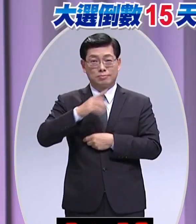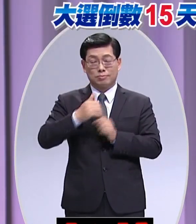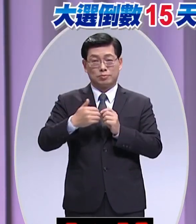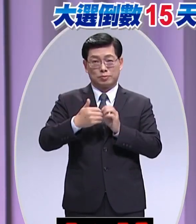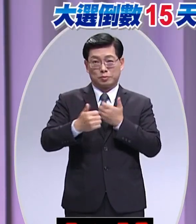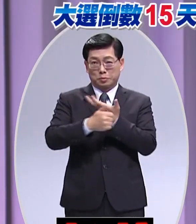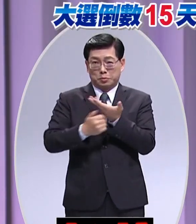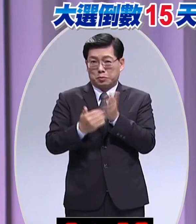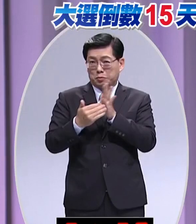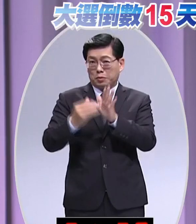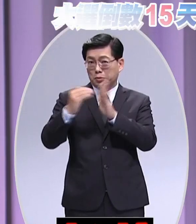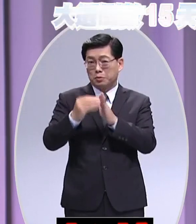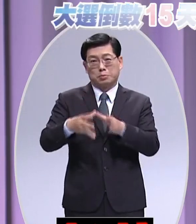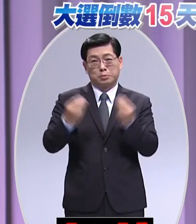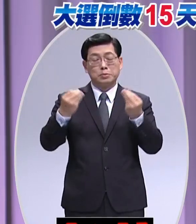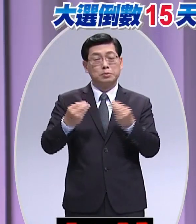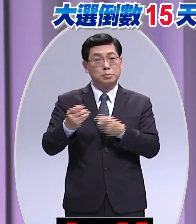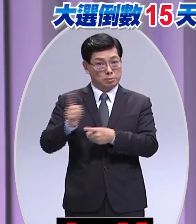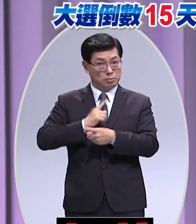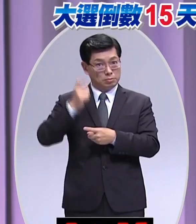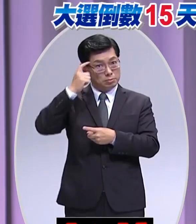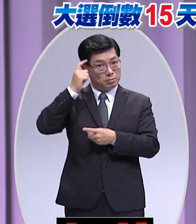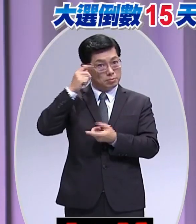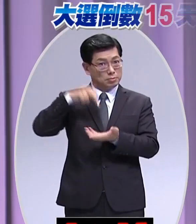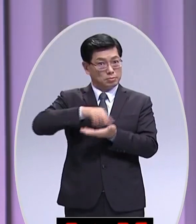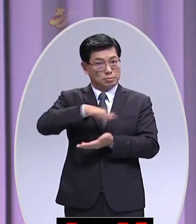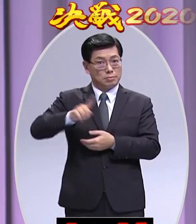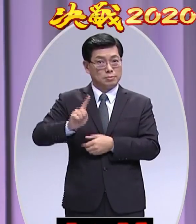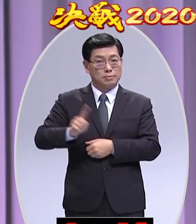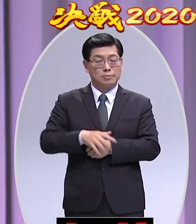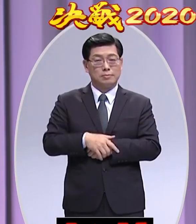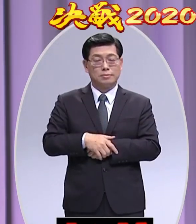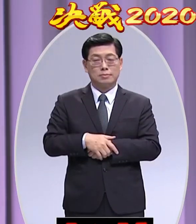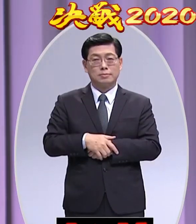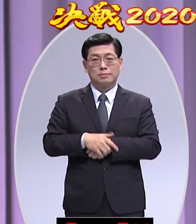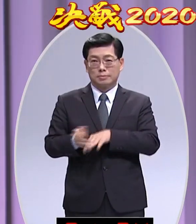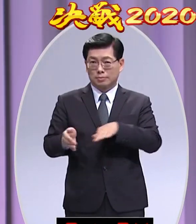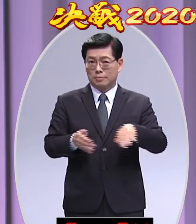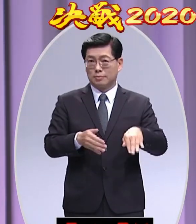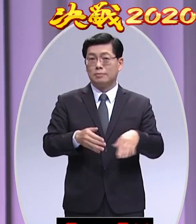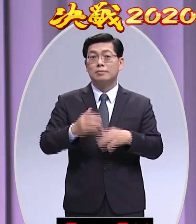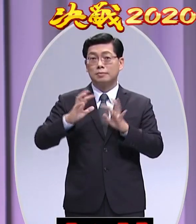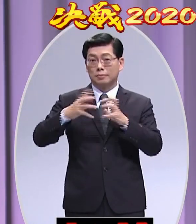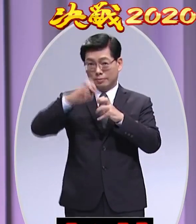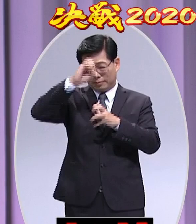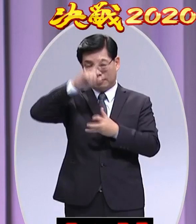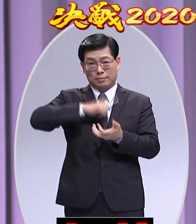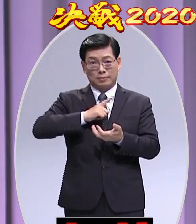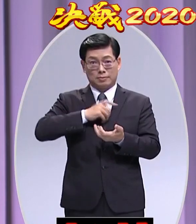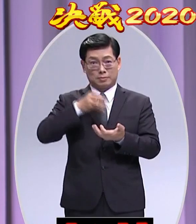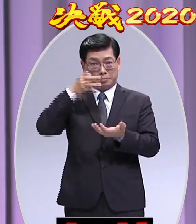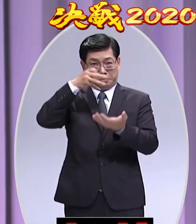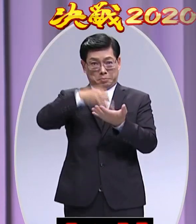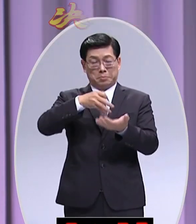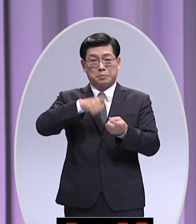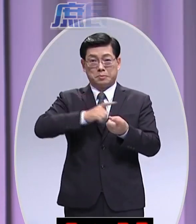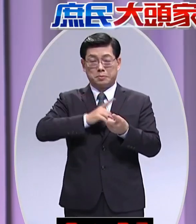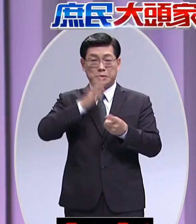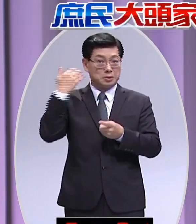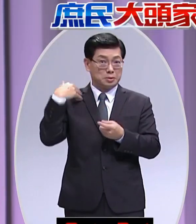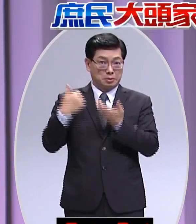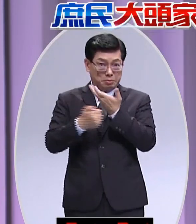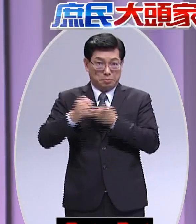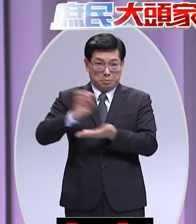局没有存在的必要，那你的立场又是什么呢？除此之外，国民党提名有贩毒前科的人参选